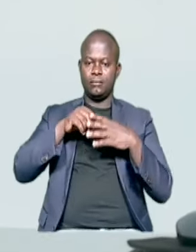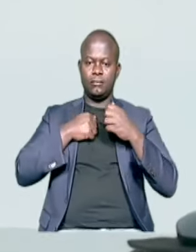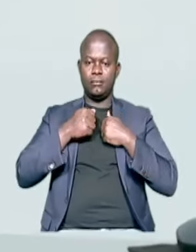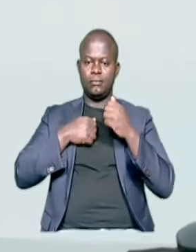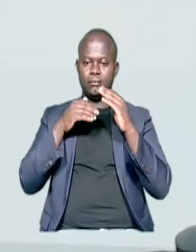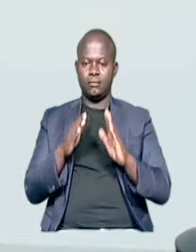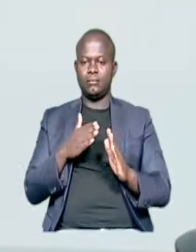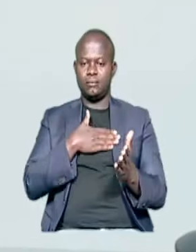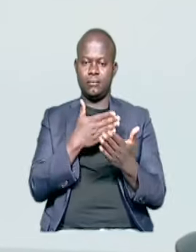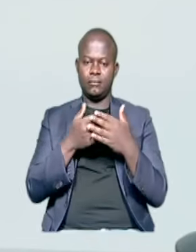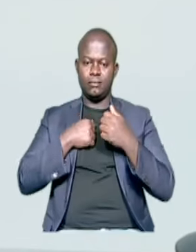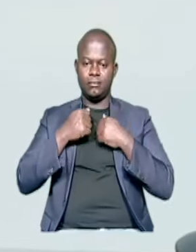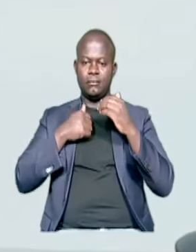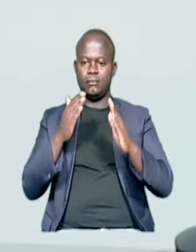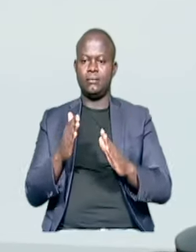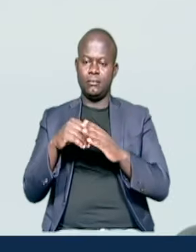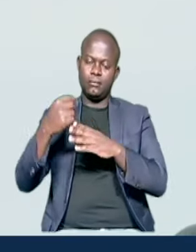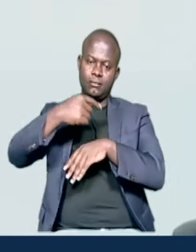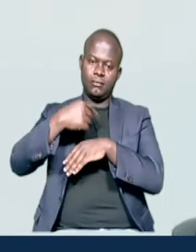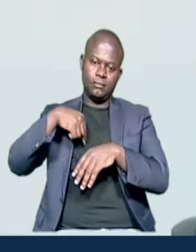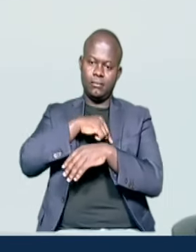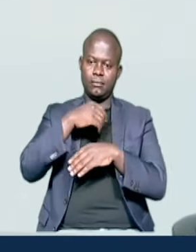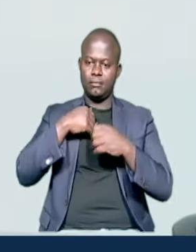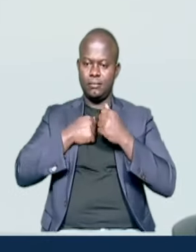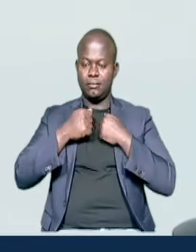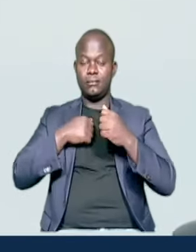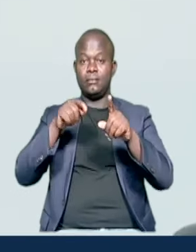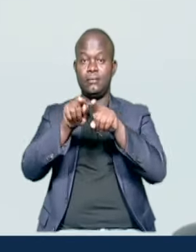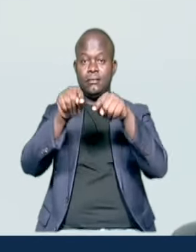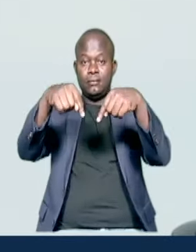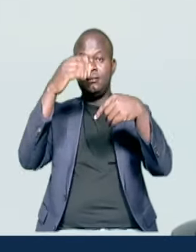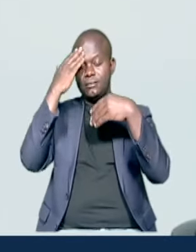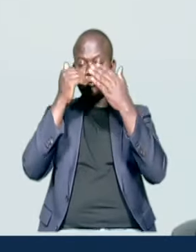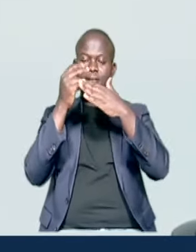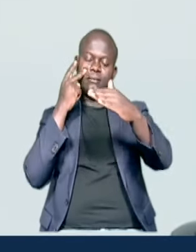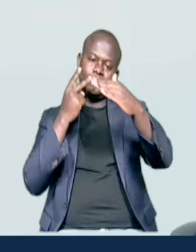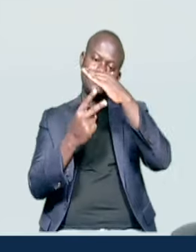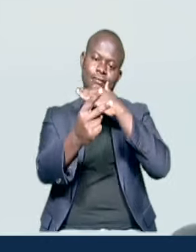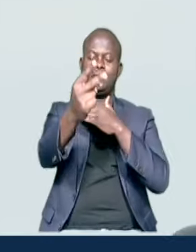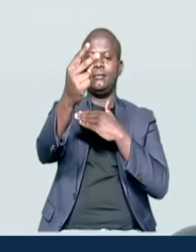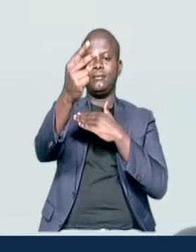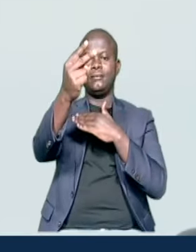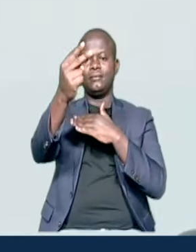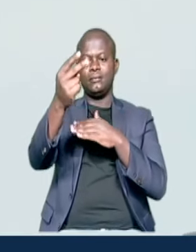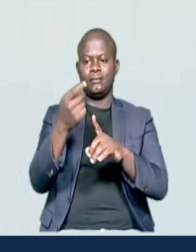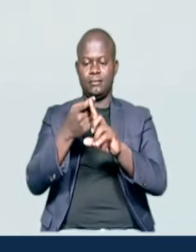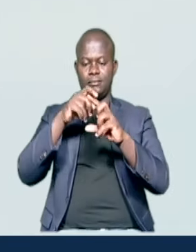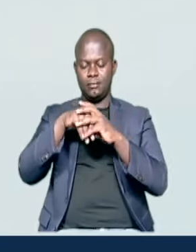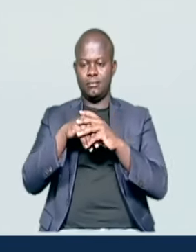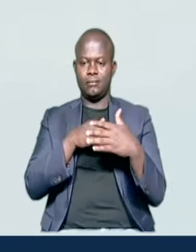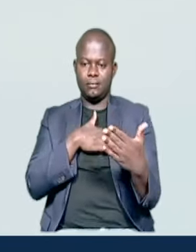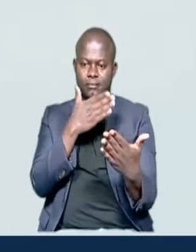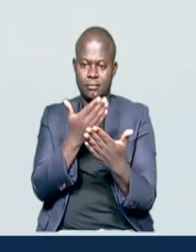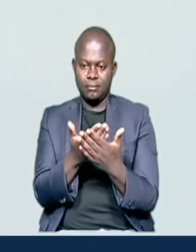Rwanda zitangiye u Rwanda uyu munsi tukaba dufite u Rwanda rusarutya kubera icyerekezo kinaturuka ku